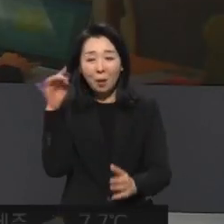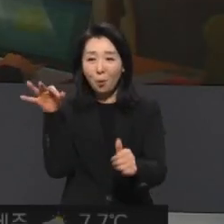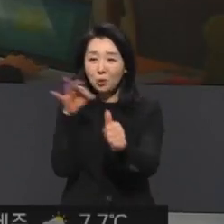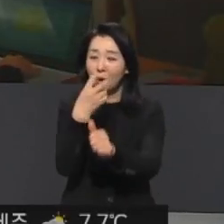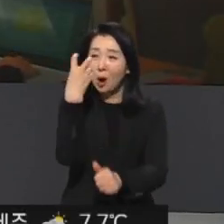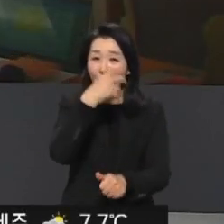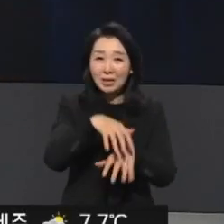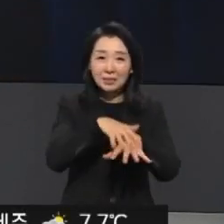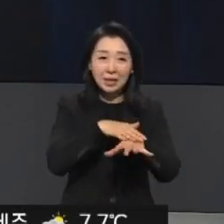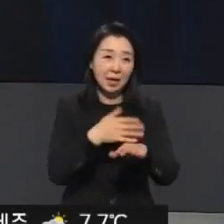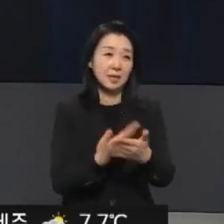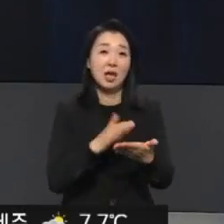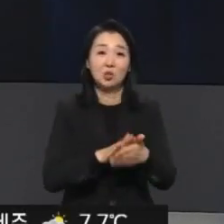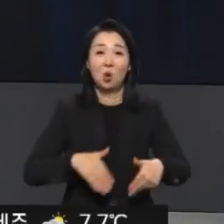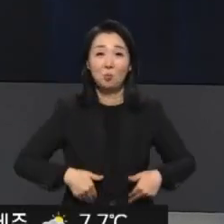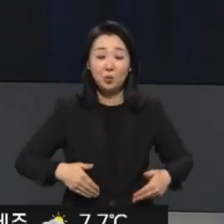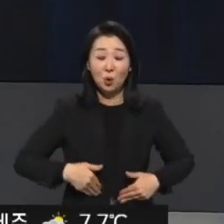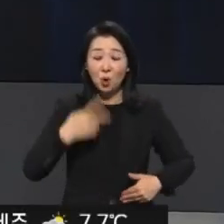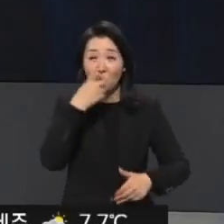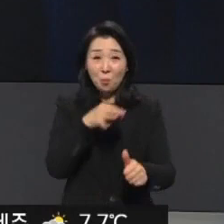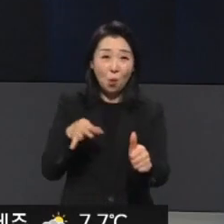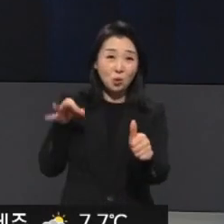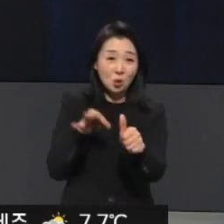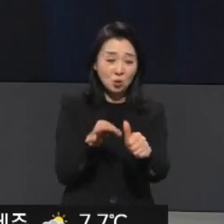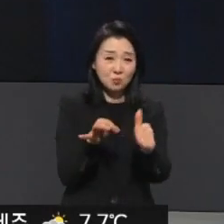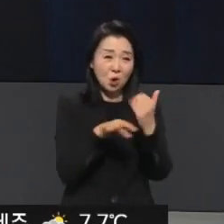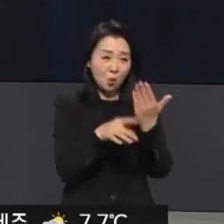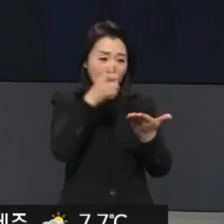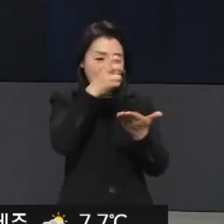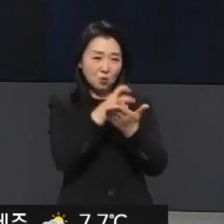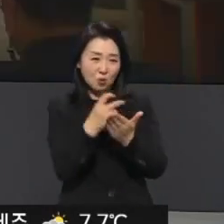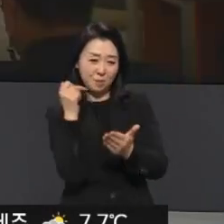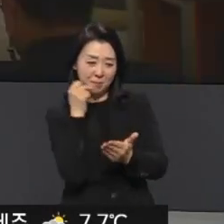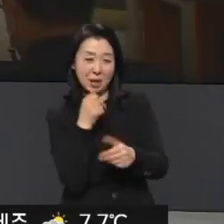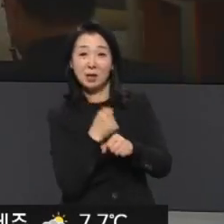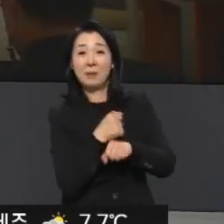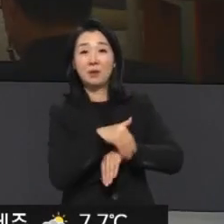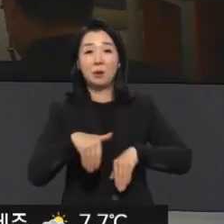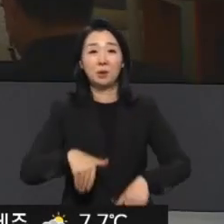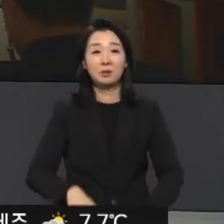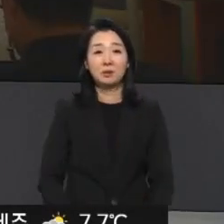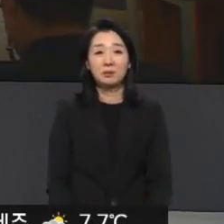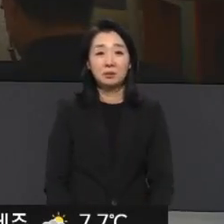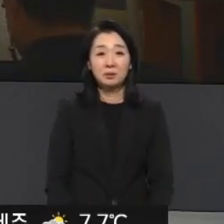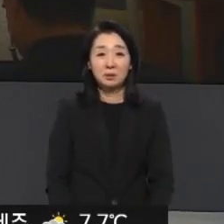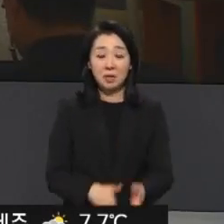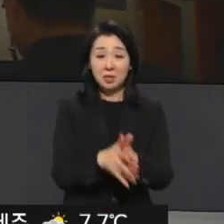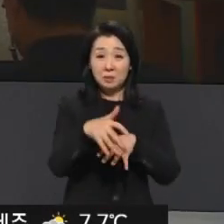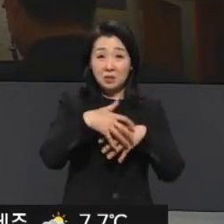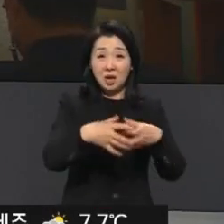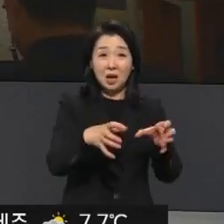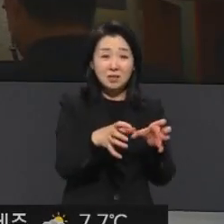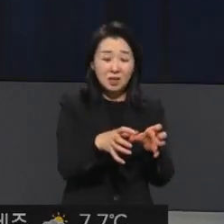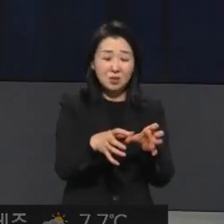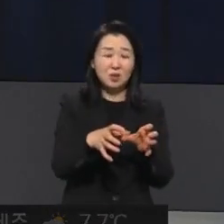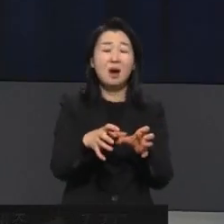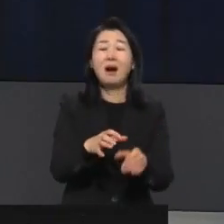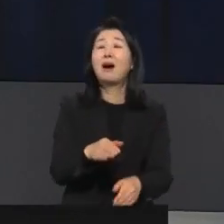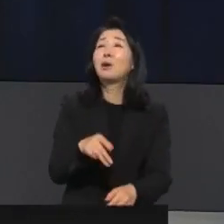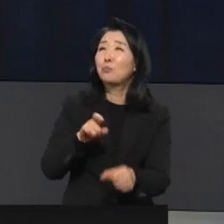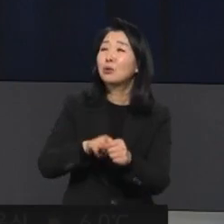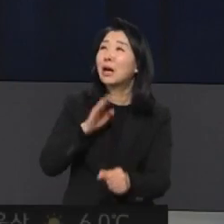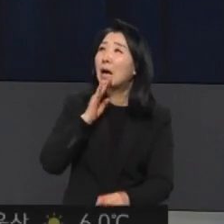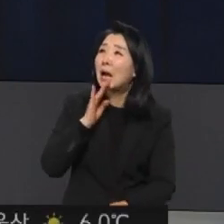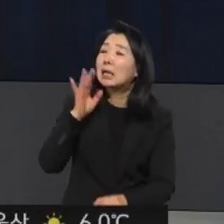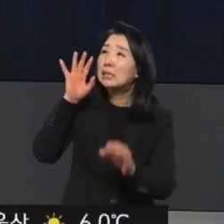관리 체계를 개선하고 보조금 관리 규정을 보완하는 일도 추진하기로 했습니다. 시민단체들은 취지에는